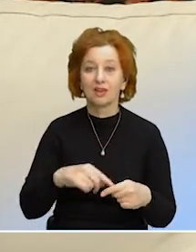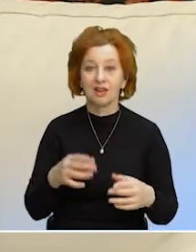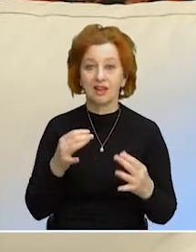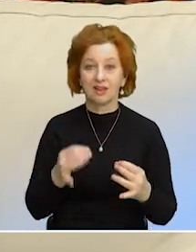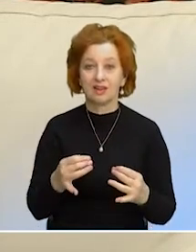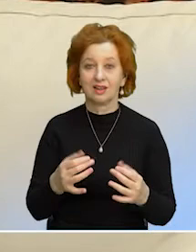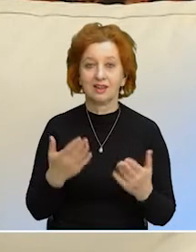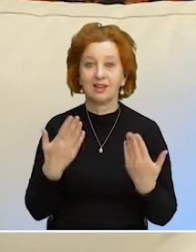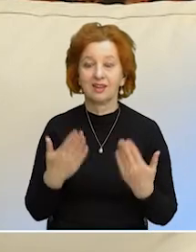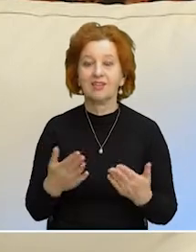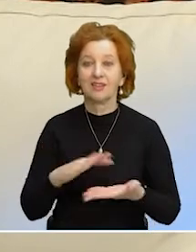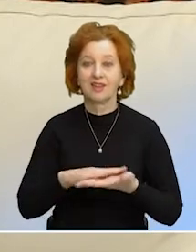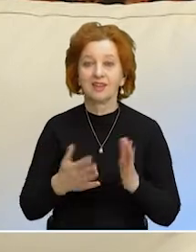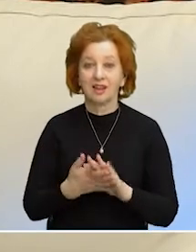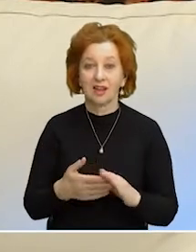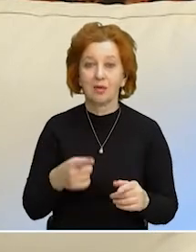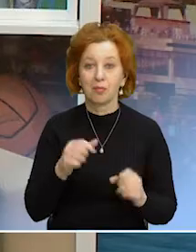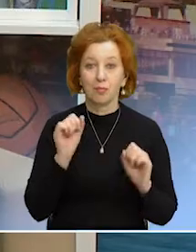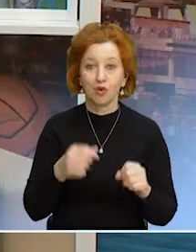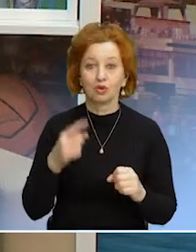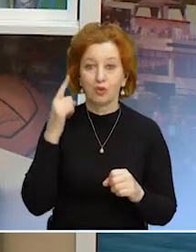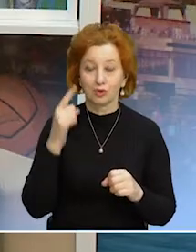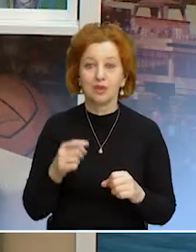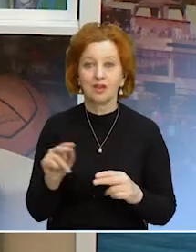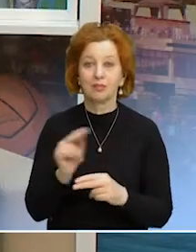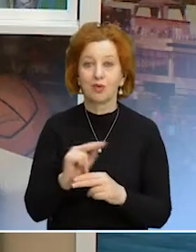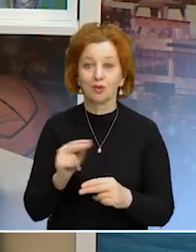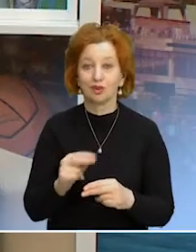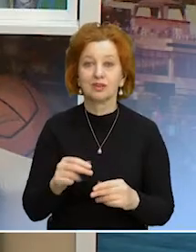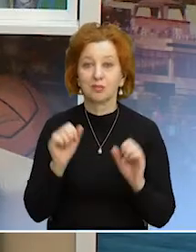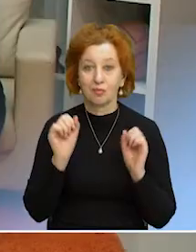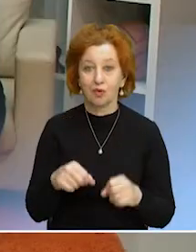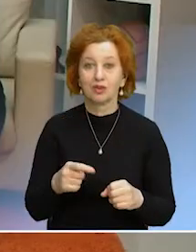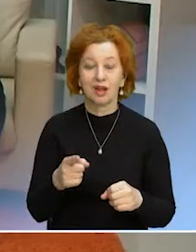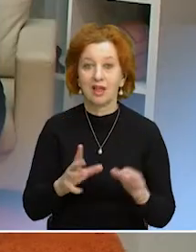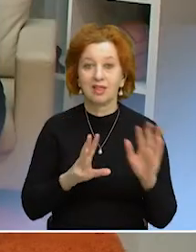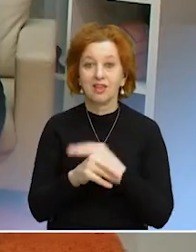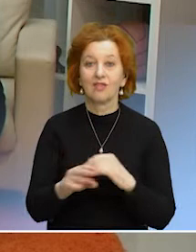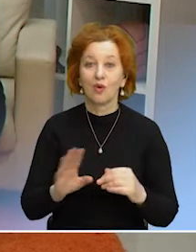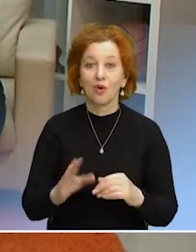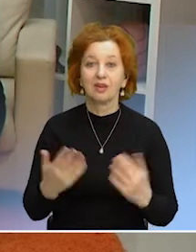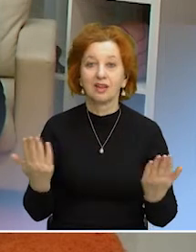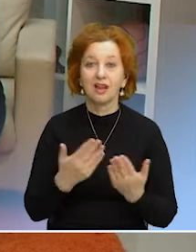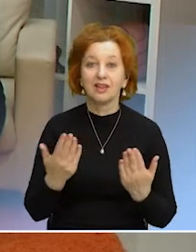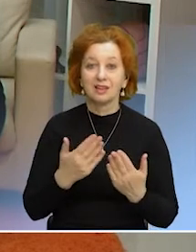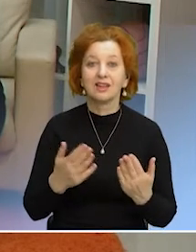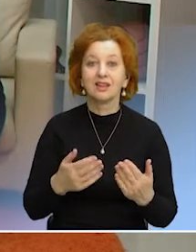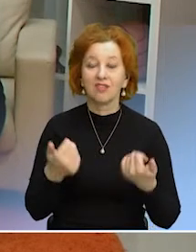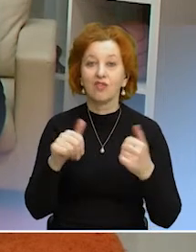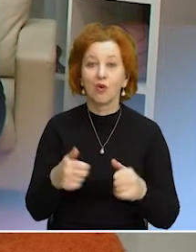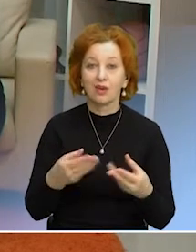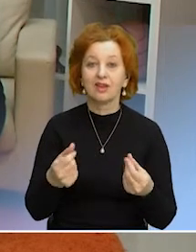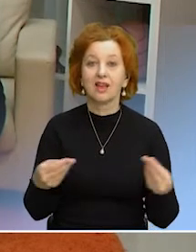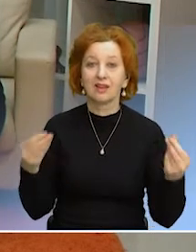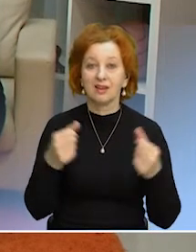сами в надлежащем техническом состоянии. А можно за счет одного дома починить другой? В этом и смысл этой программы. Если